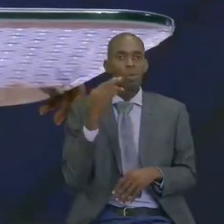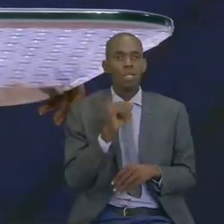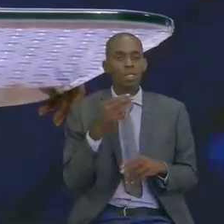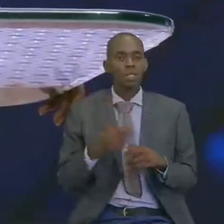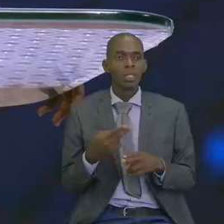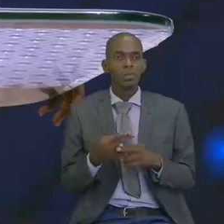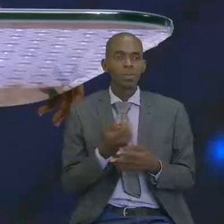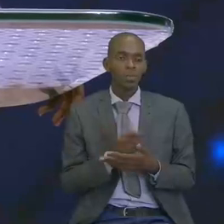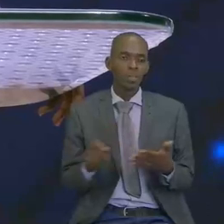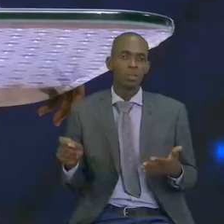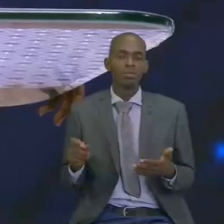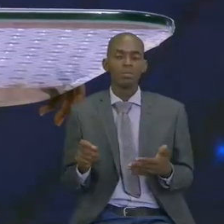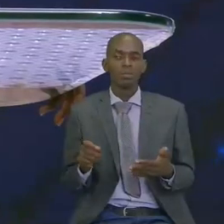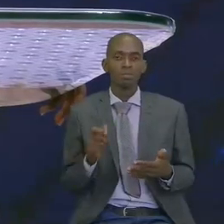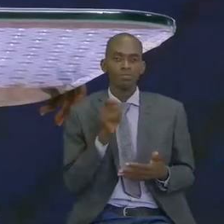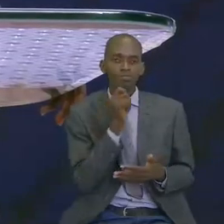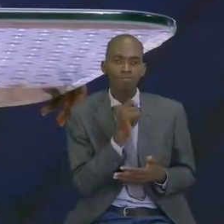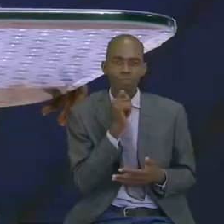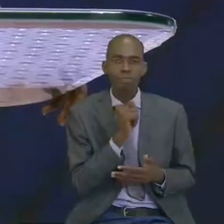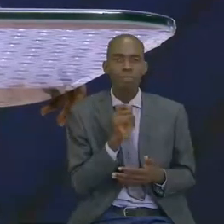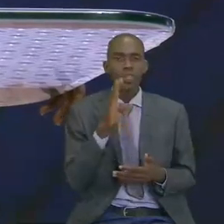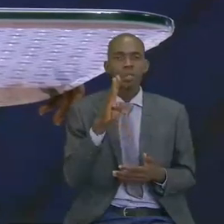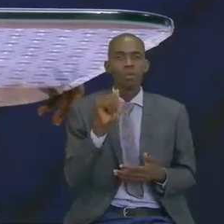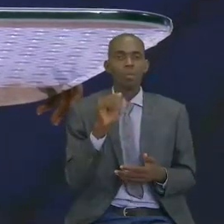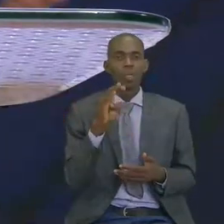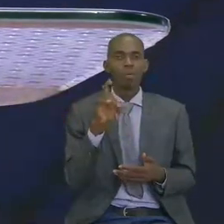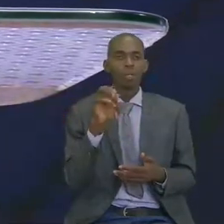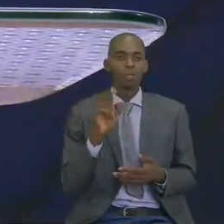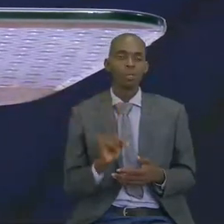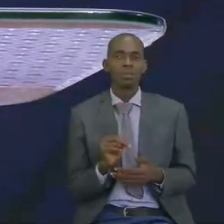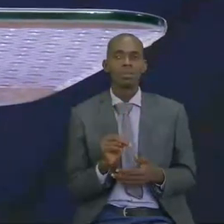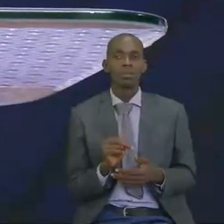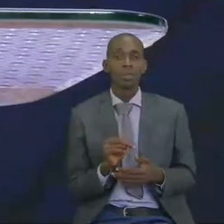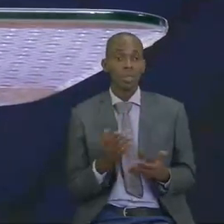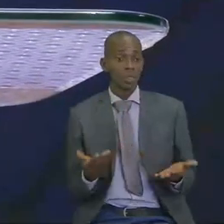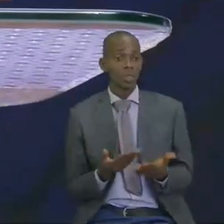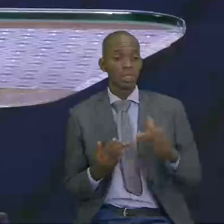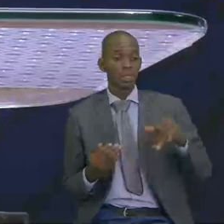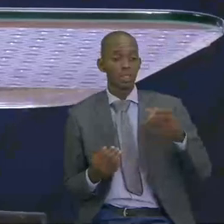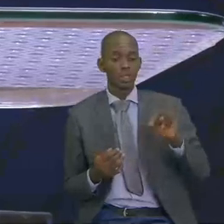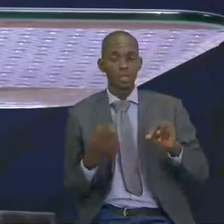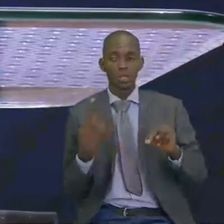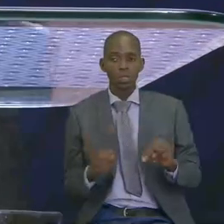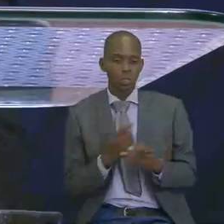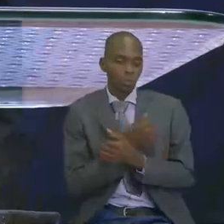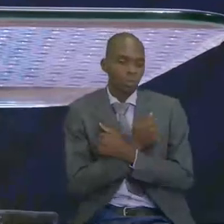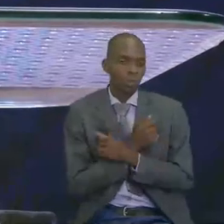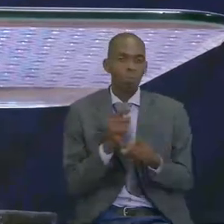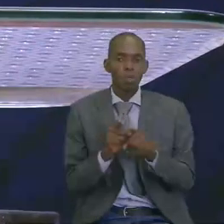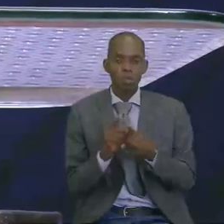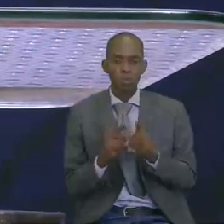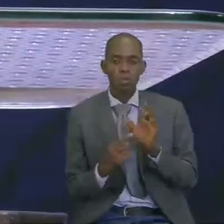nom, un mystère, Babylone la Grande. Ici, le bien-aimé Jean a révélé